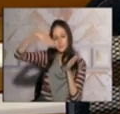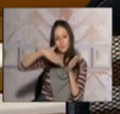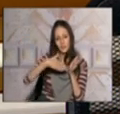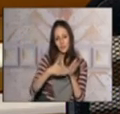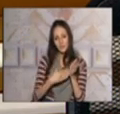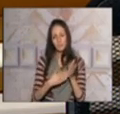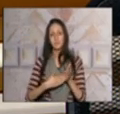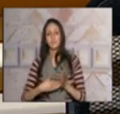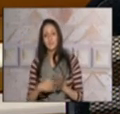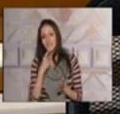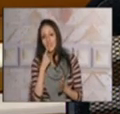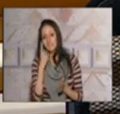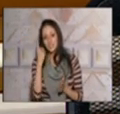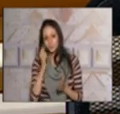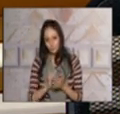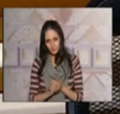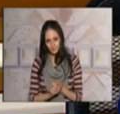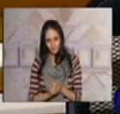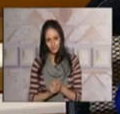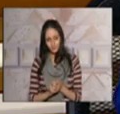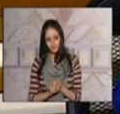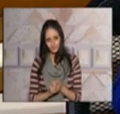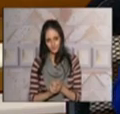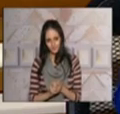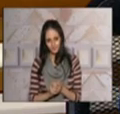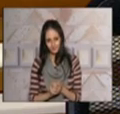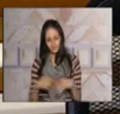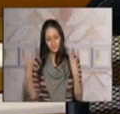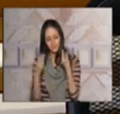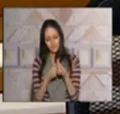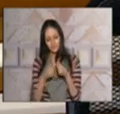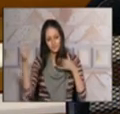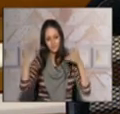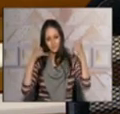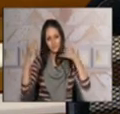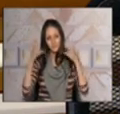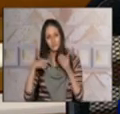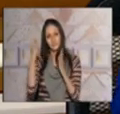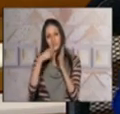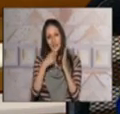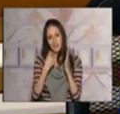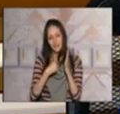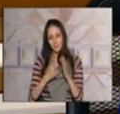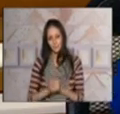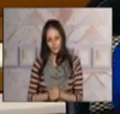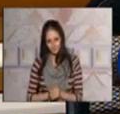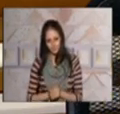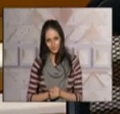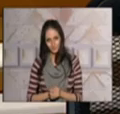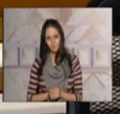الدراسي الاول على مستوى الادارة التعليمية. معي الهاتف الان الكاتب الصحفي الاستاذ رفعت